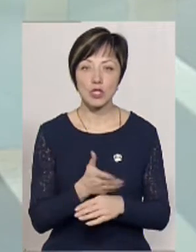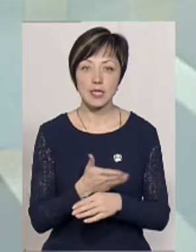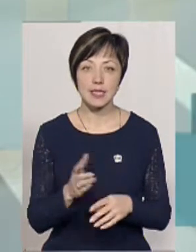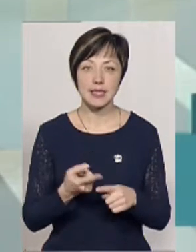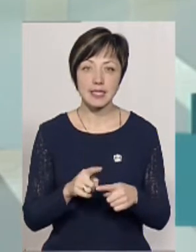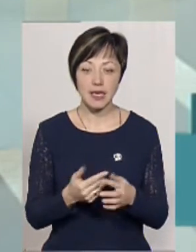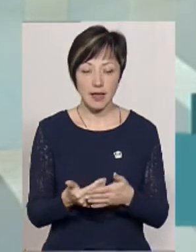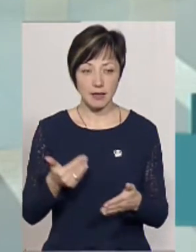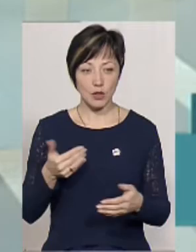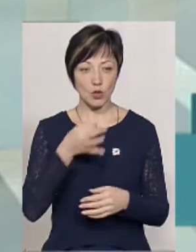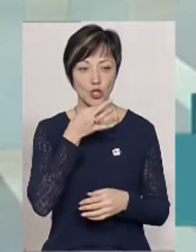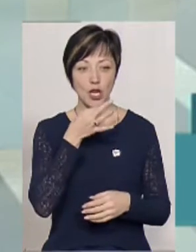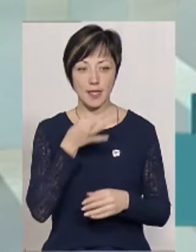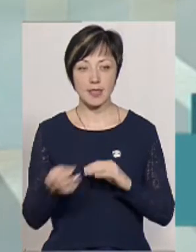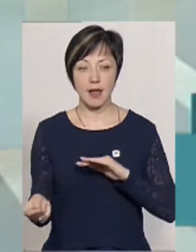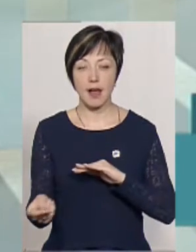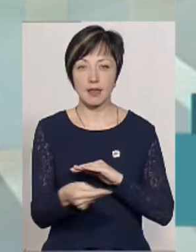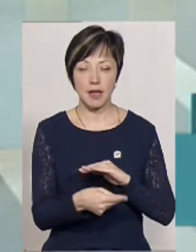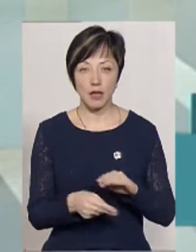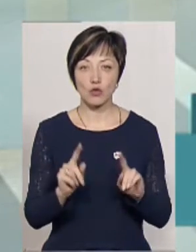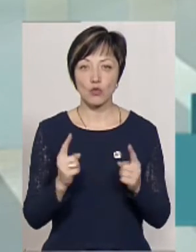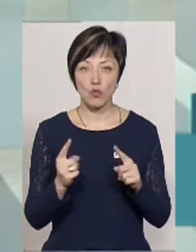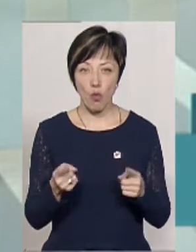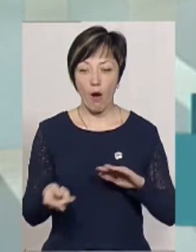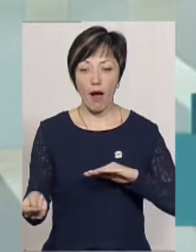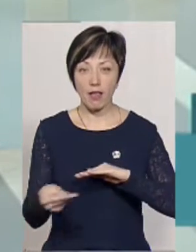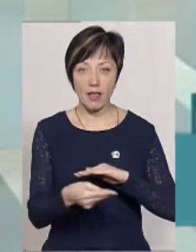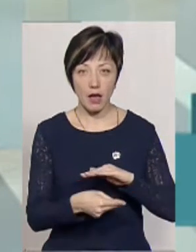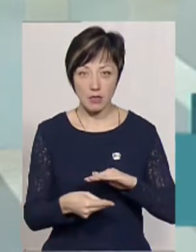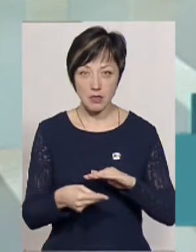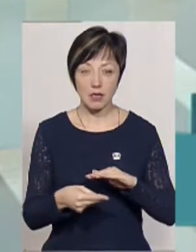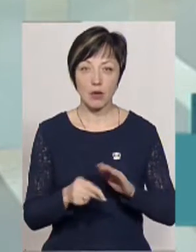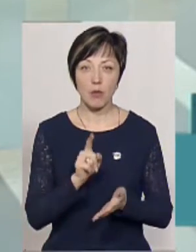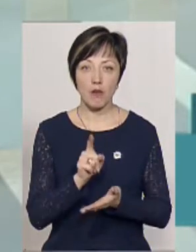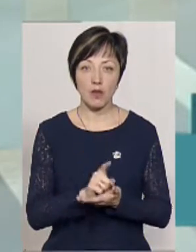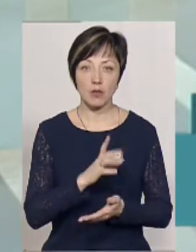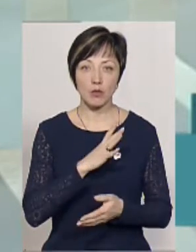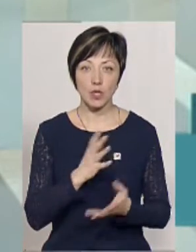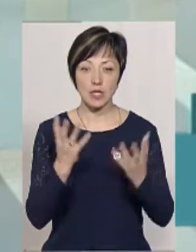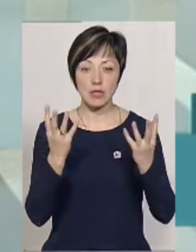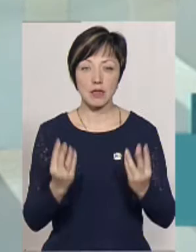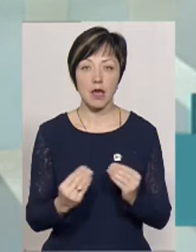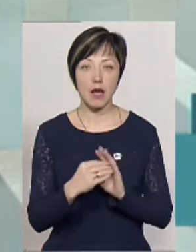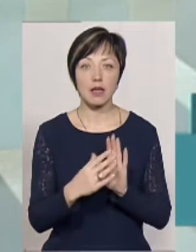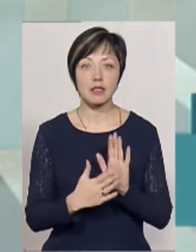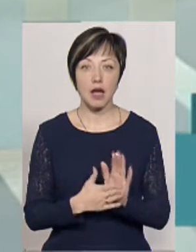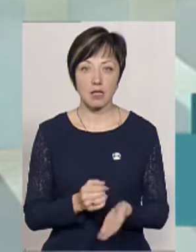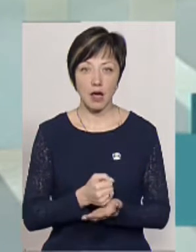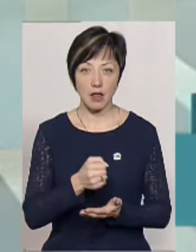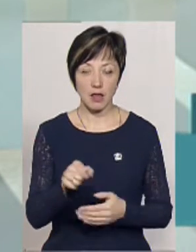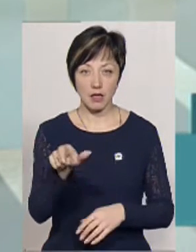що це є дочасна агітація, тому що агітація, вона повинна бути з моменту реєстрації кандидата.